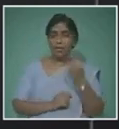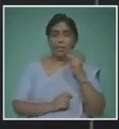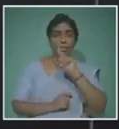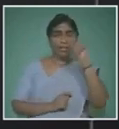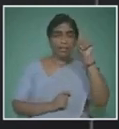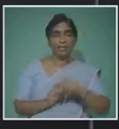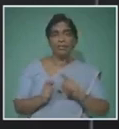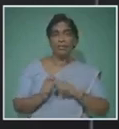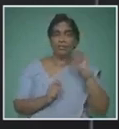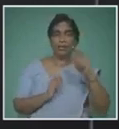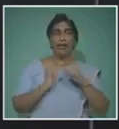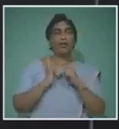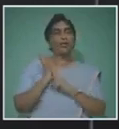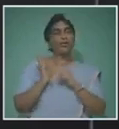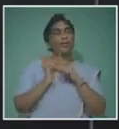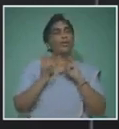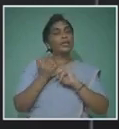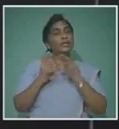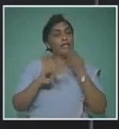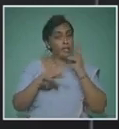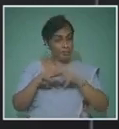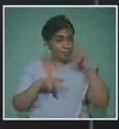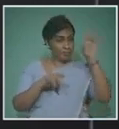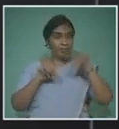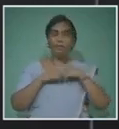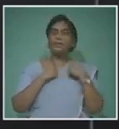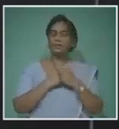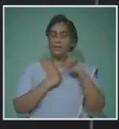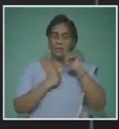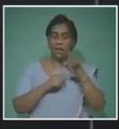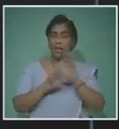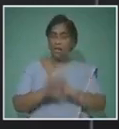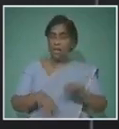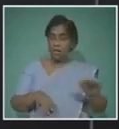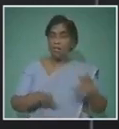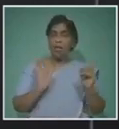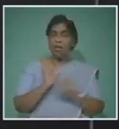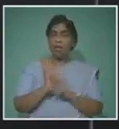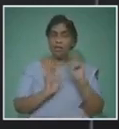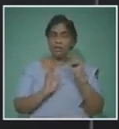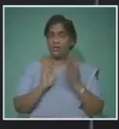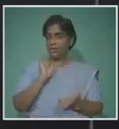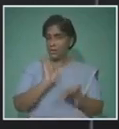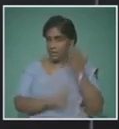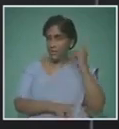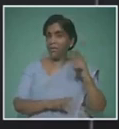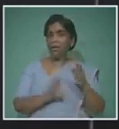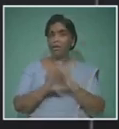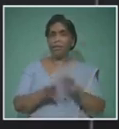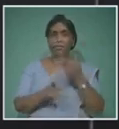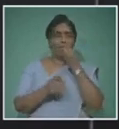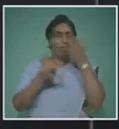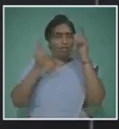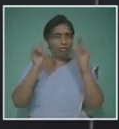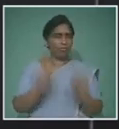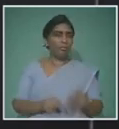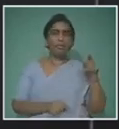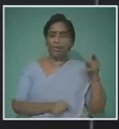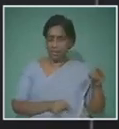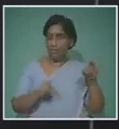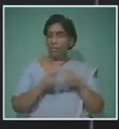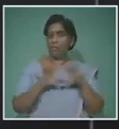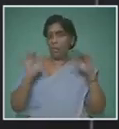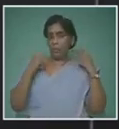දෙනවලු. යුනිසෙෆ් සංවිධානයේ දත්ත අනුව මේ රටේ දරුවන් ලක්ෂ 20කට වැඩි ප්‍රමාණයක් ළමා මන්ද පෝෂණයෙන් පෙළෙනවා. එතකොට